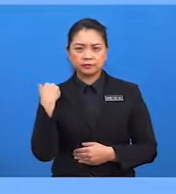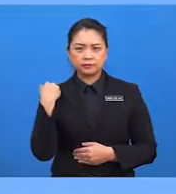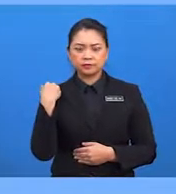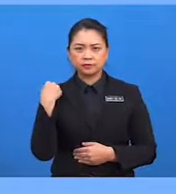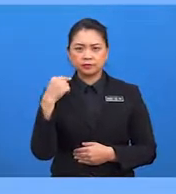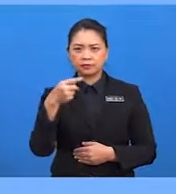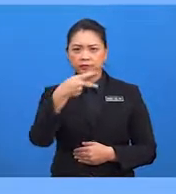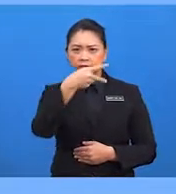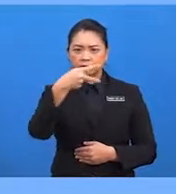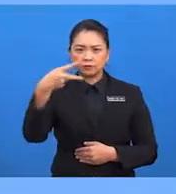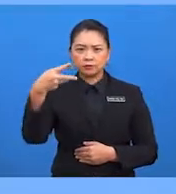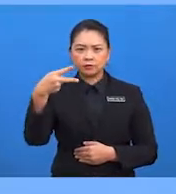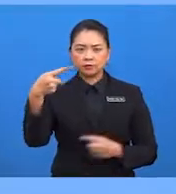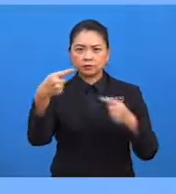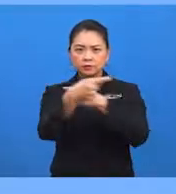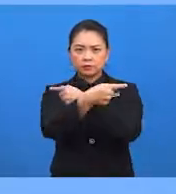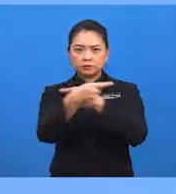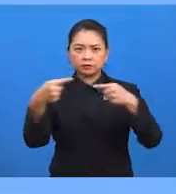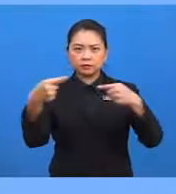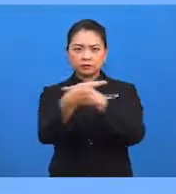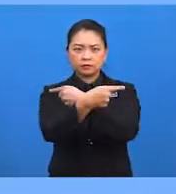anak panah berbalik.